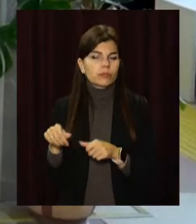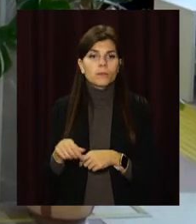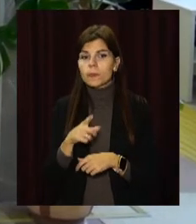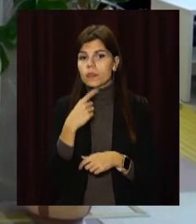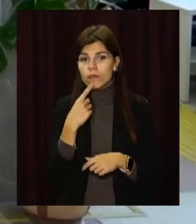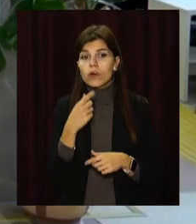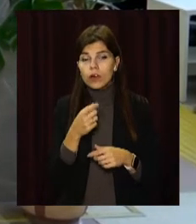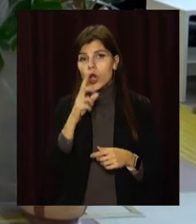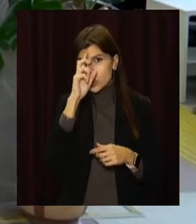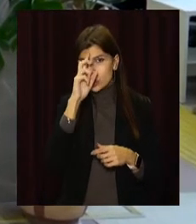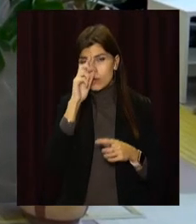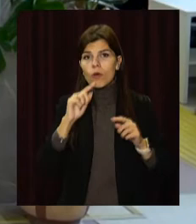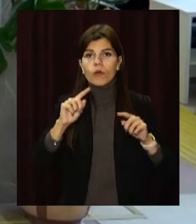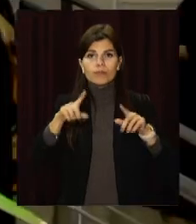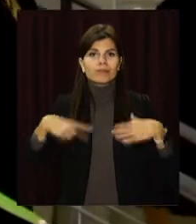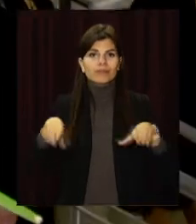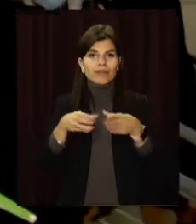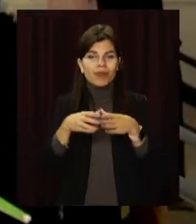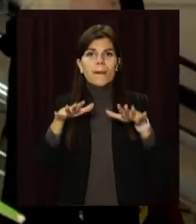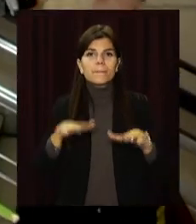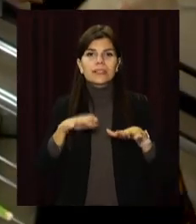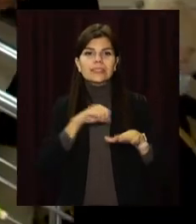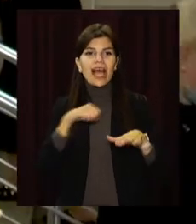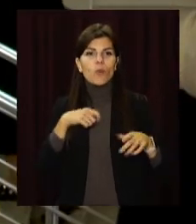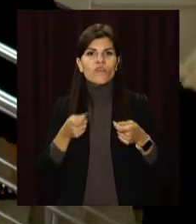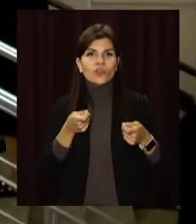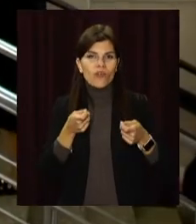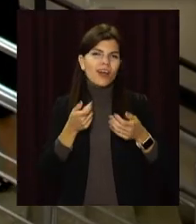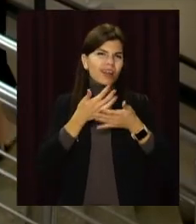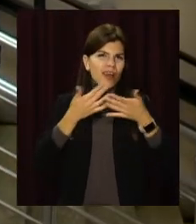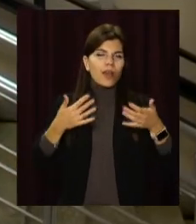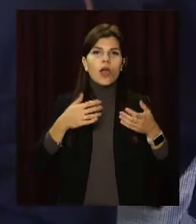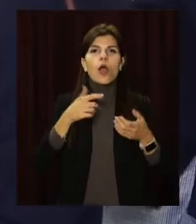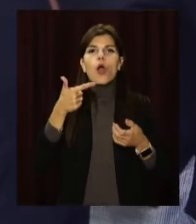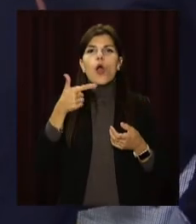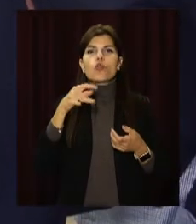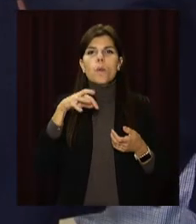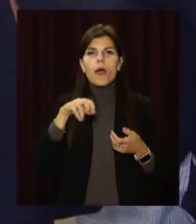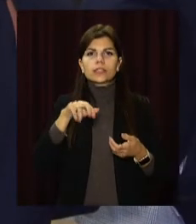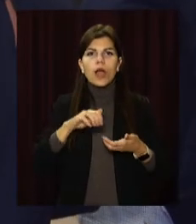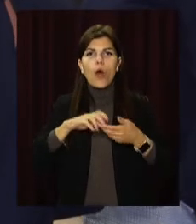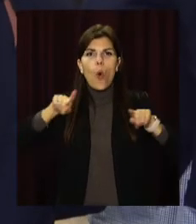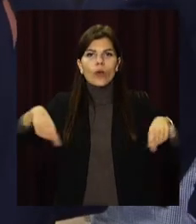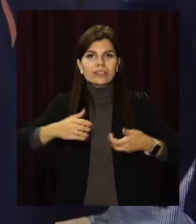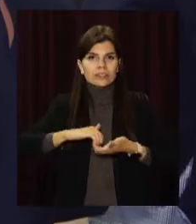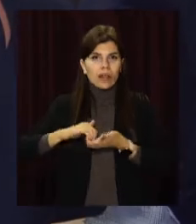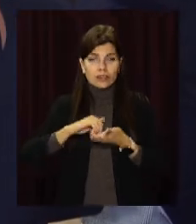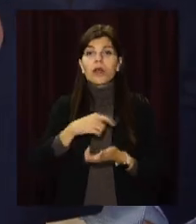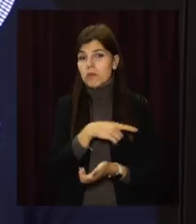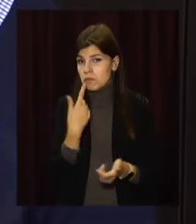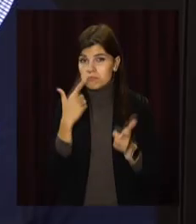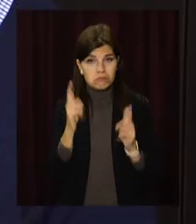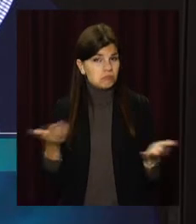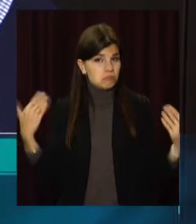співпраці з державними органами, органами місцевого самоврядування та громадськими організаціями. Кам'янчани ж додають, вони тільки за такі